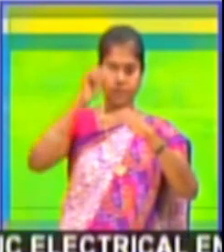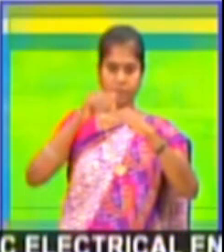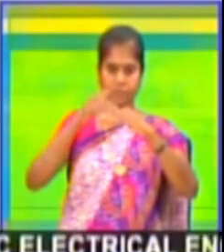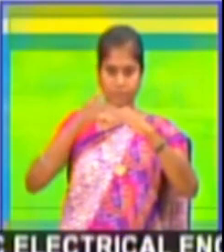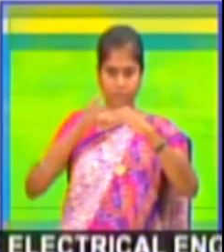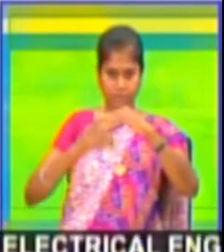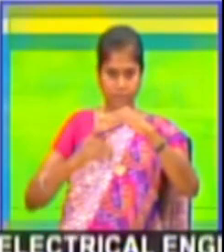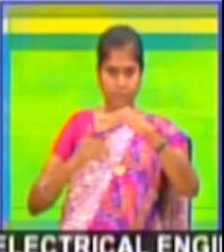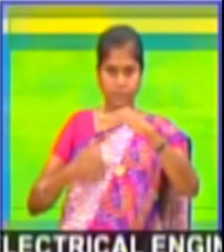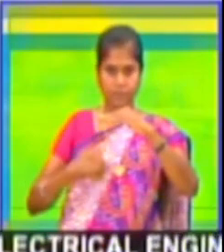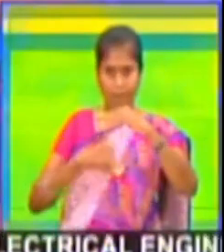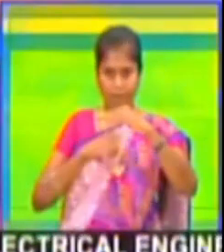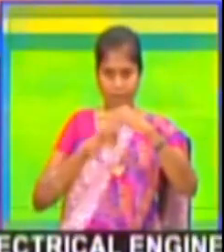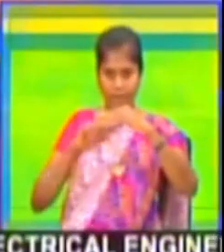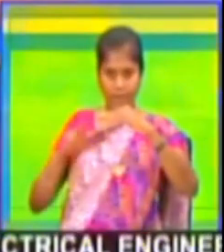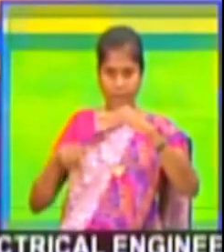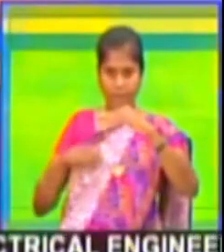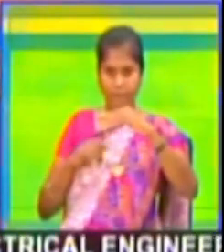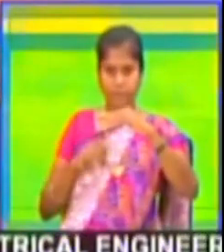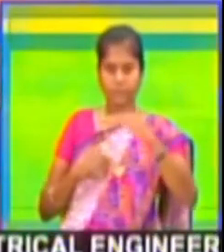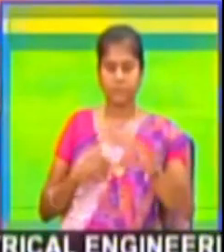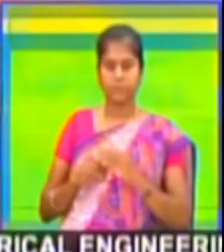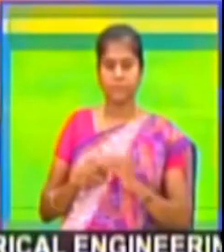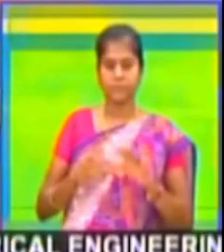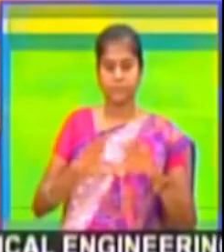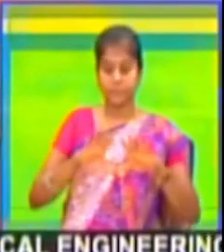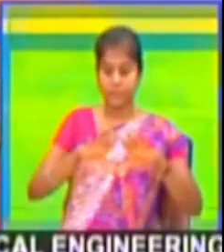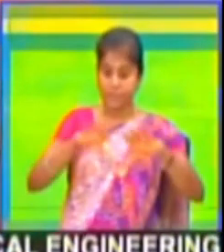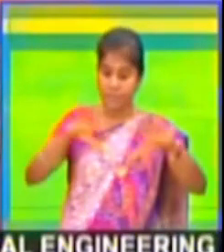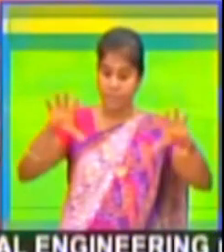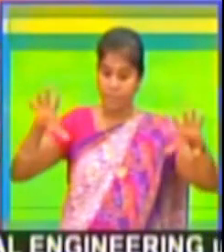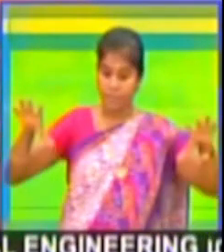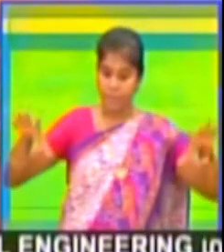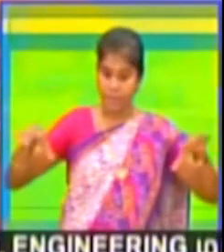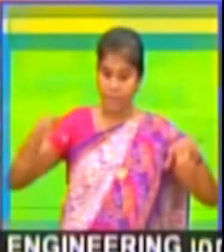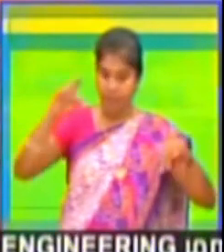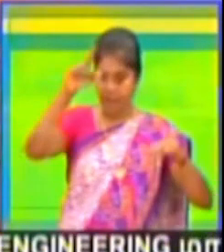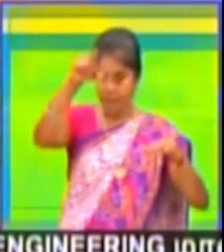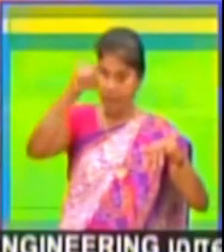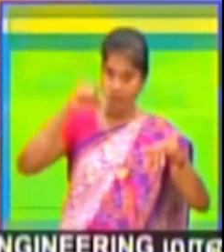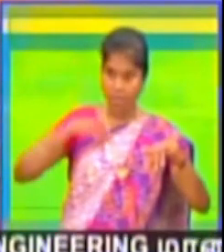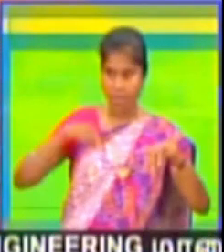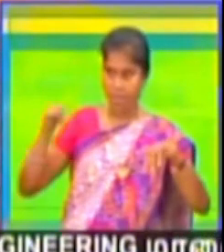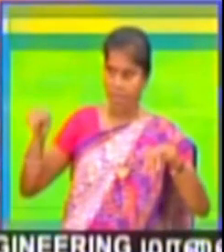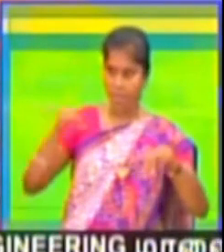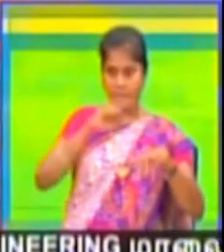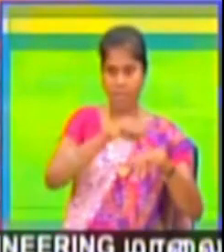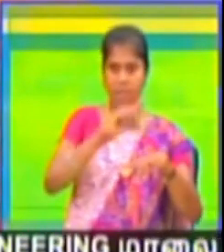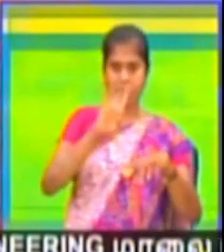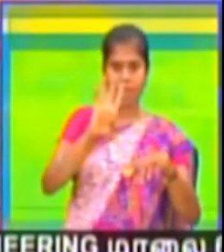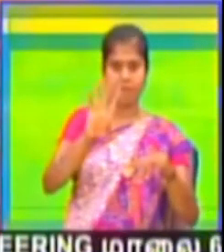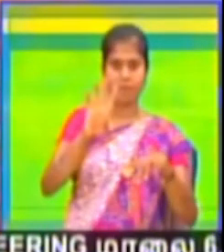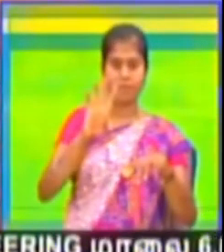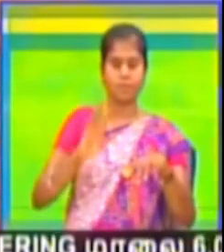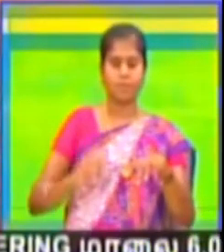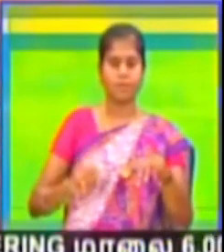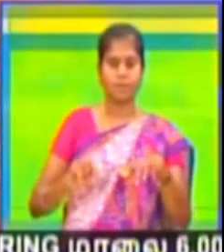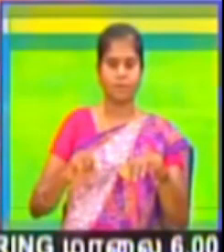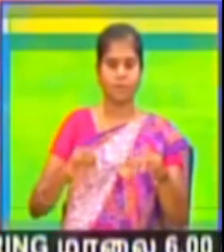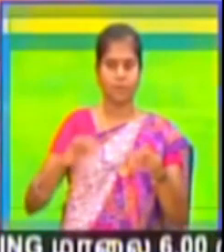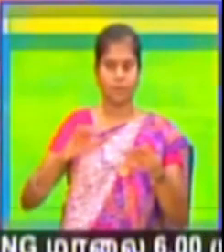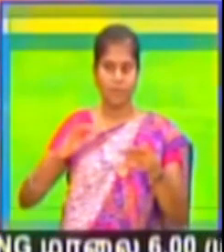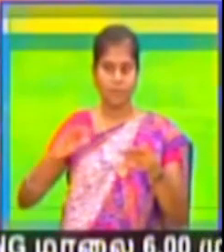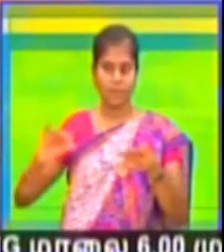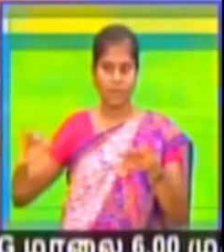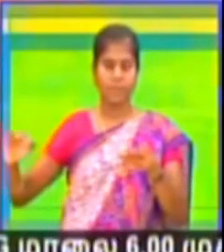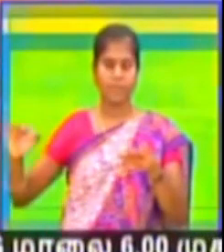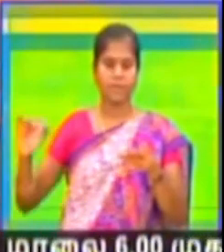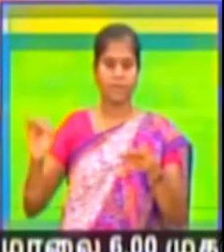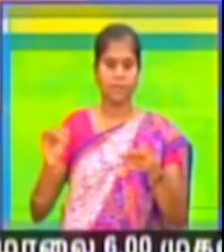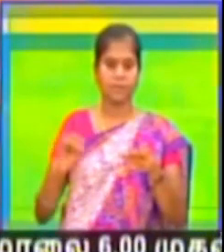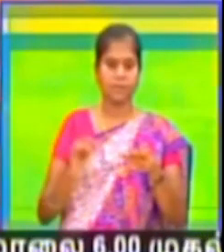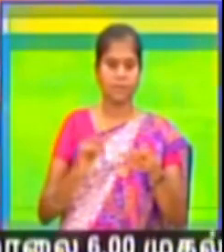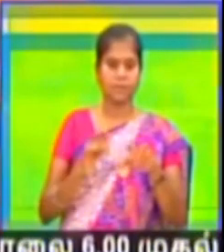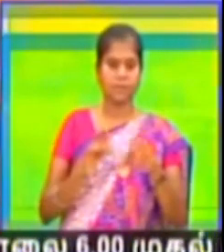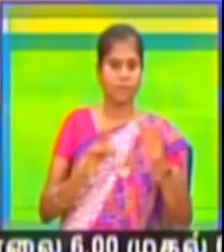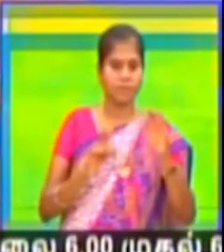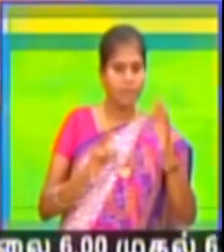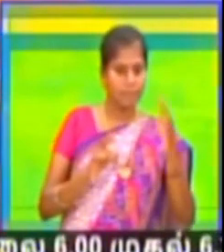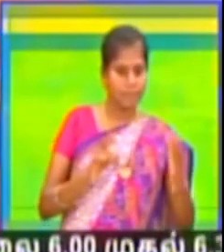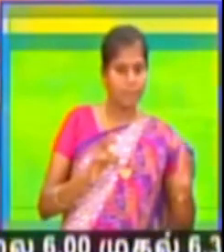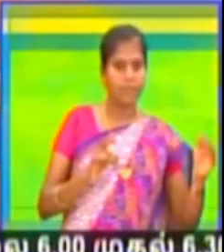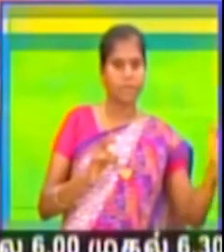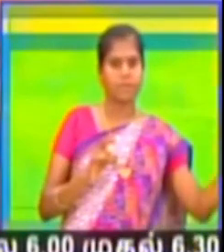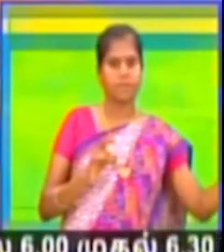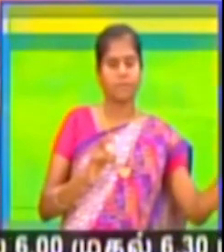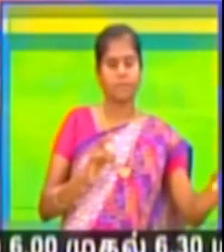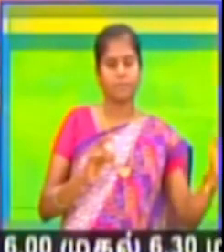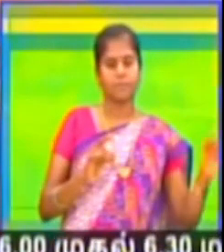திருப்பி சொல்கிறோமா, பெரும் சமவெளியினுடைய எல்லைகள் அப்படின்னு எடுத்துட்டேன்னா, ராக்கி மலையினுடைய கிழக்கேவும் அப்பலேஷன்